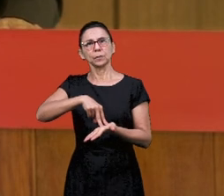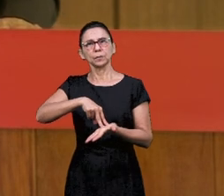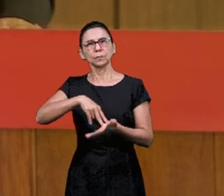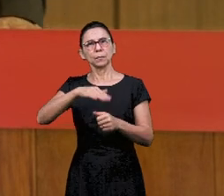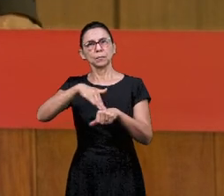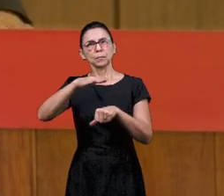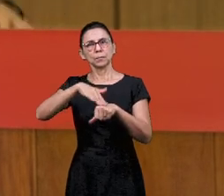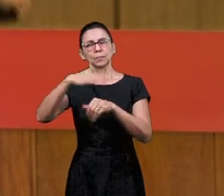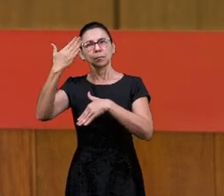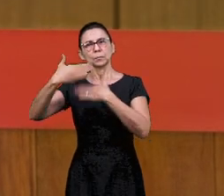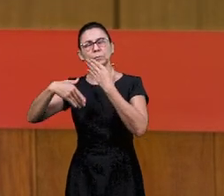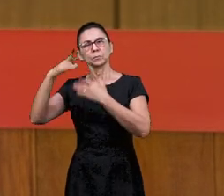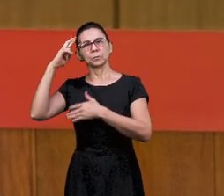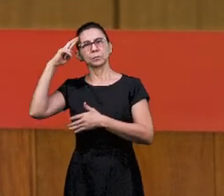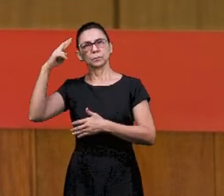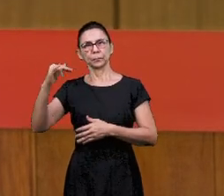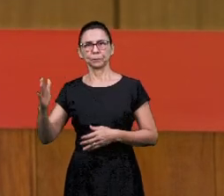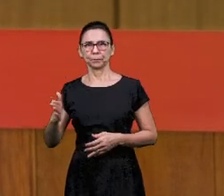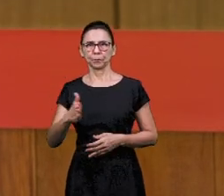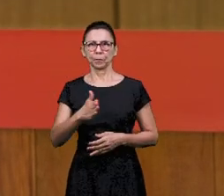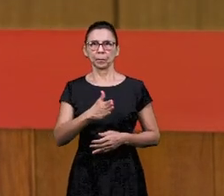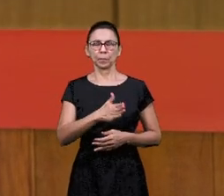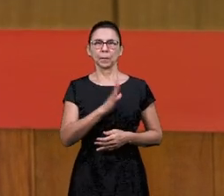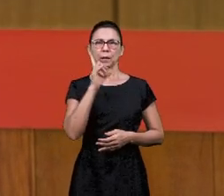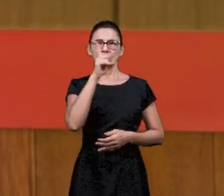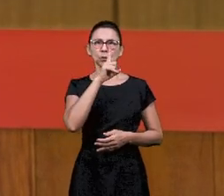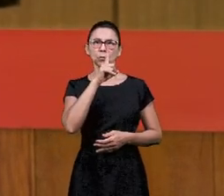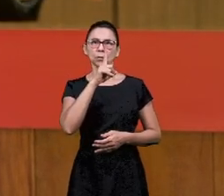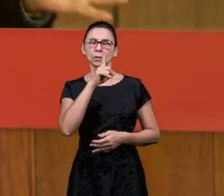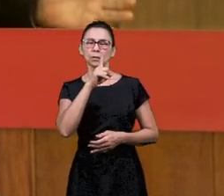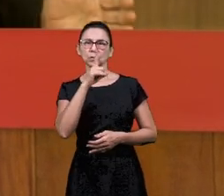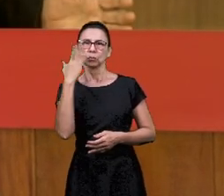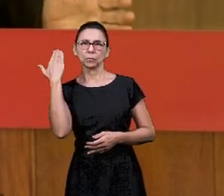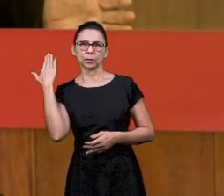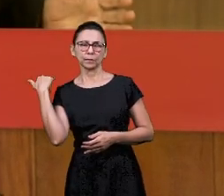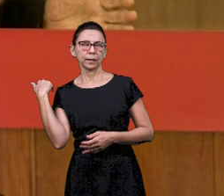dans la présence du Seigneur. Dimanche dernier,